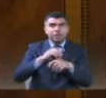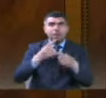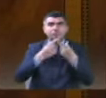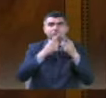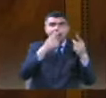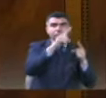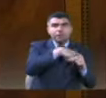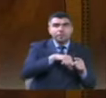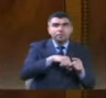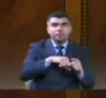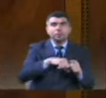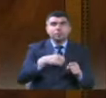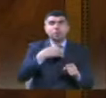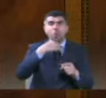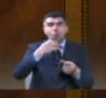الله يهديكم.